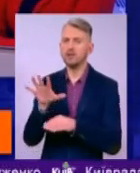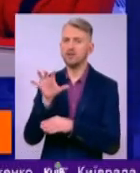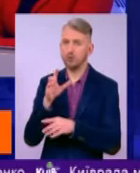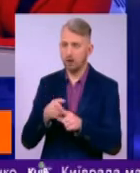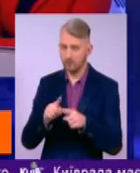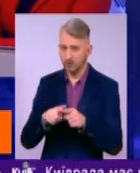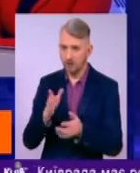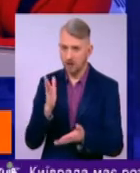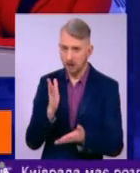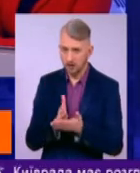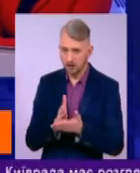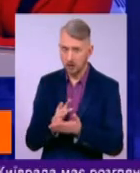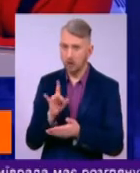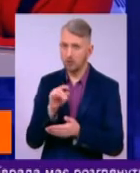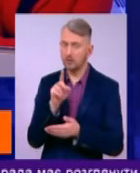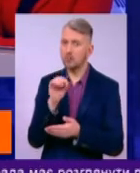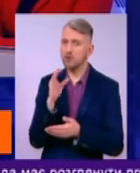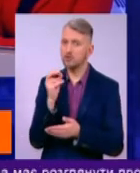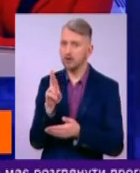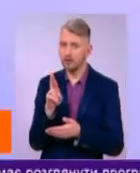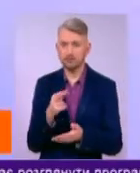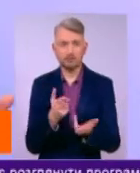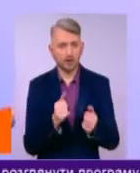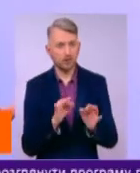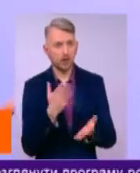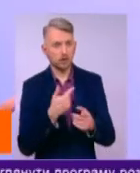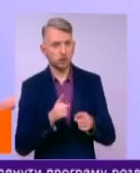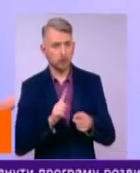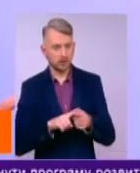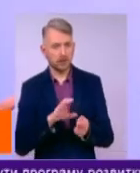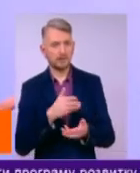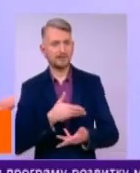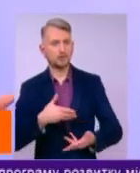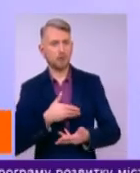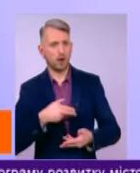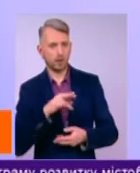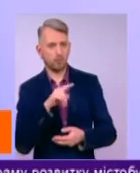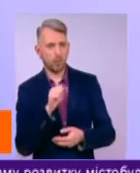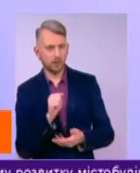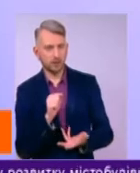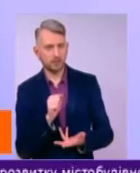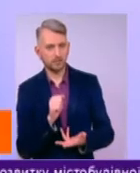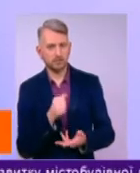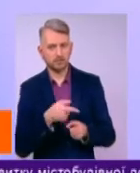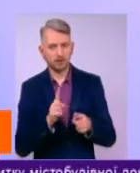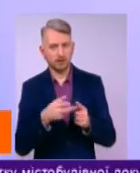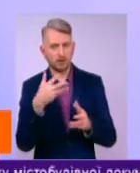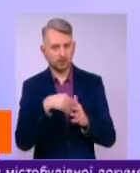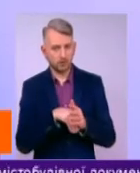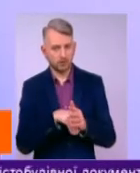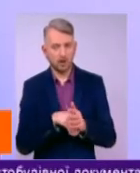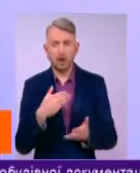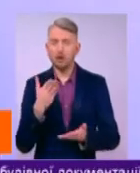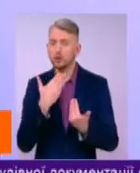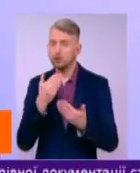вже є розбещенням? Ну, звичайно, якщо це поза сексуальне, тобто і це входить. Якщо